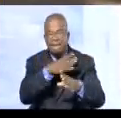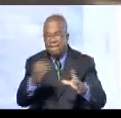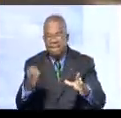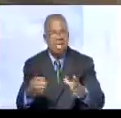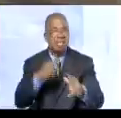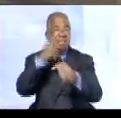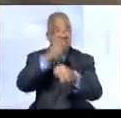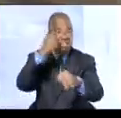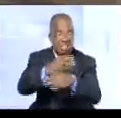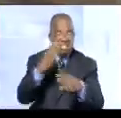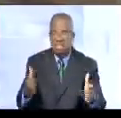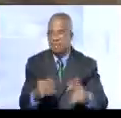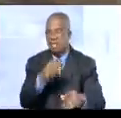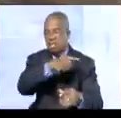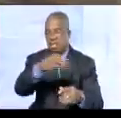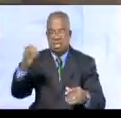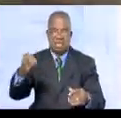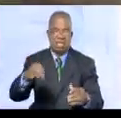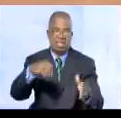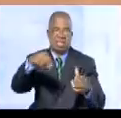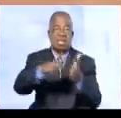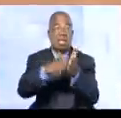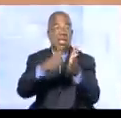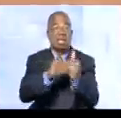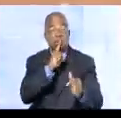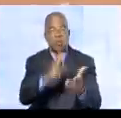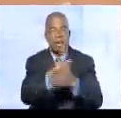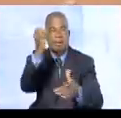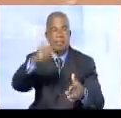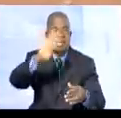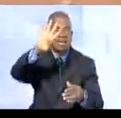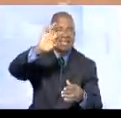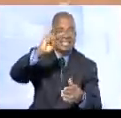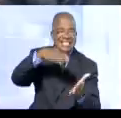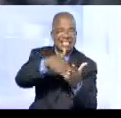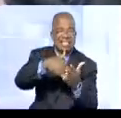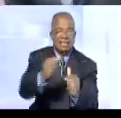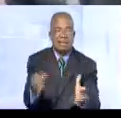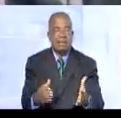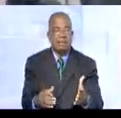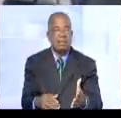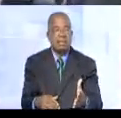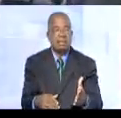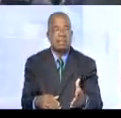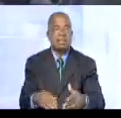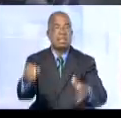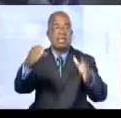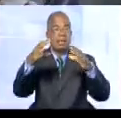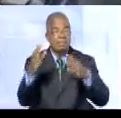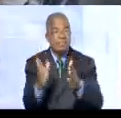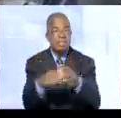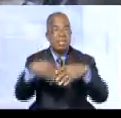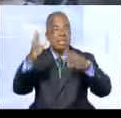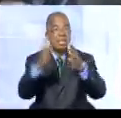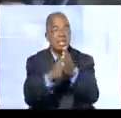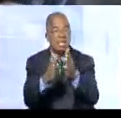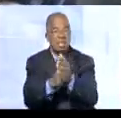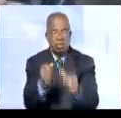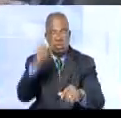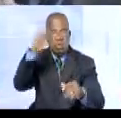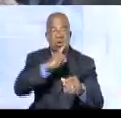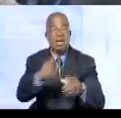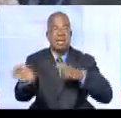place à l'école. 40 000 logements sont à réhabiliter ou reconstruire. Nous sommes en projet important avec le ministère